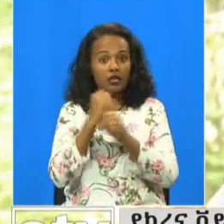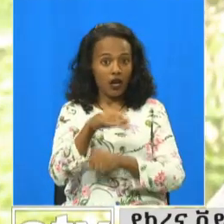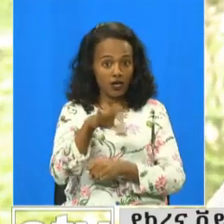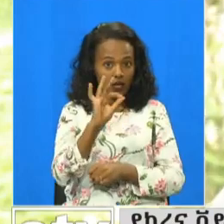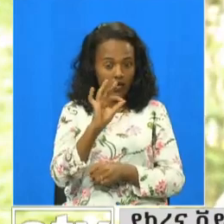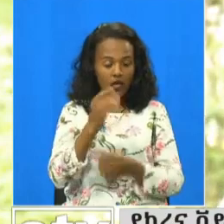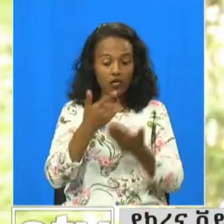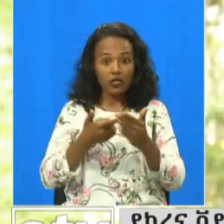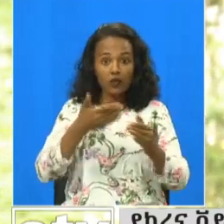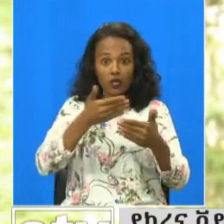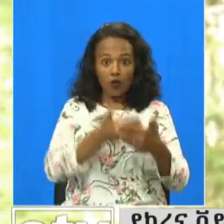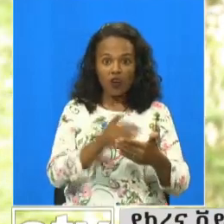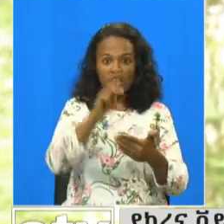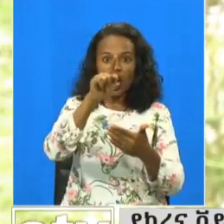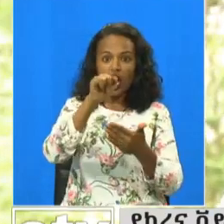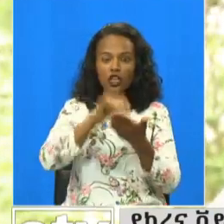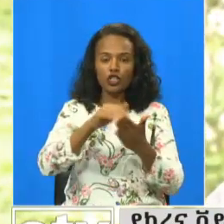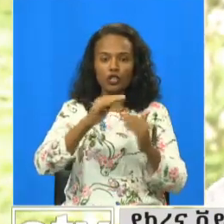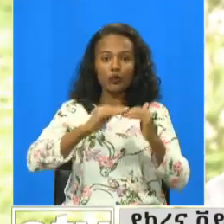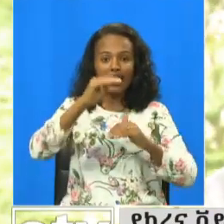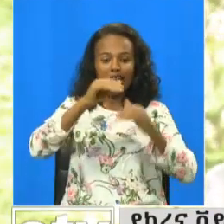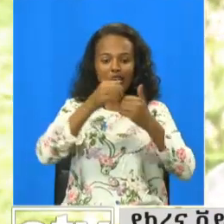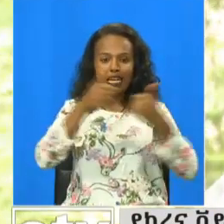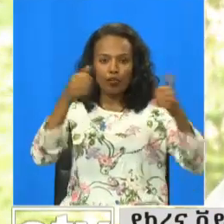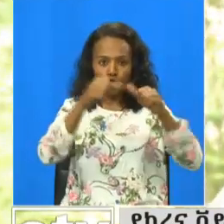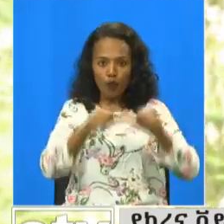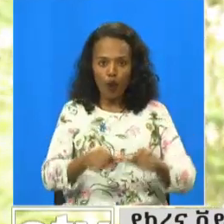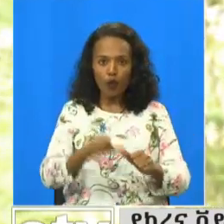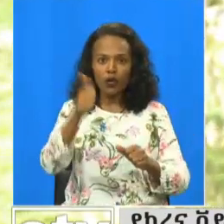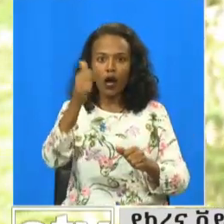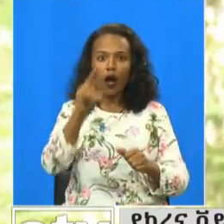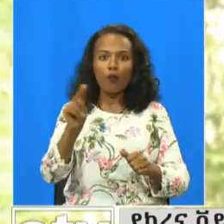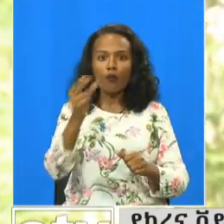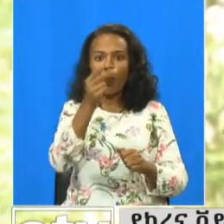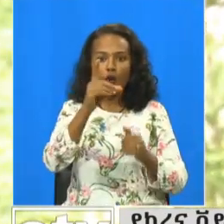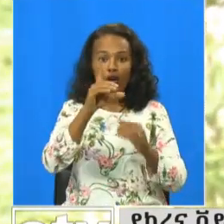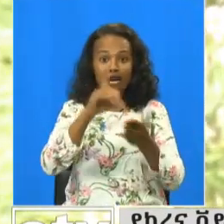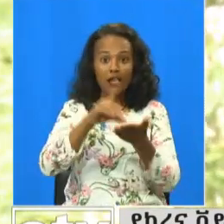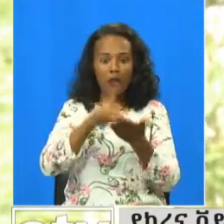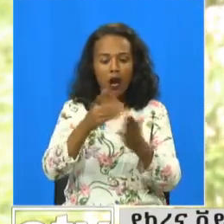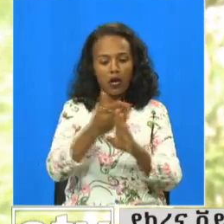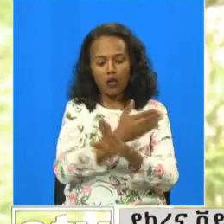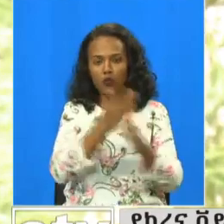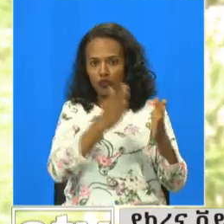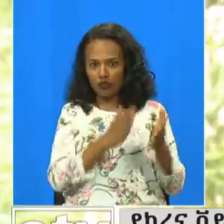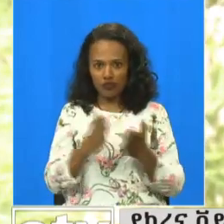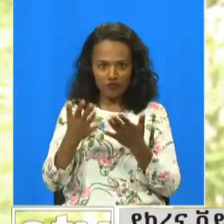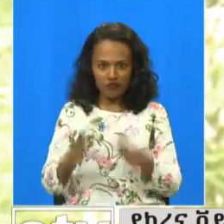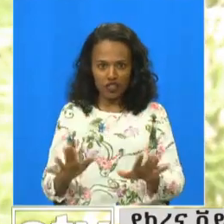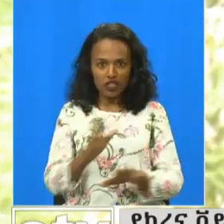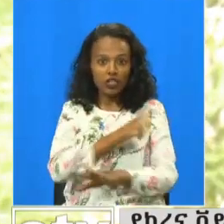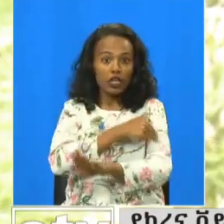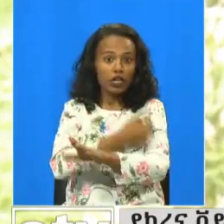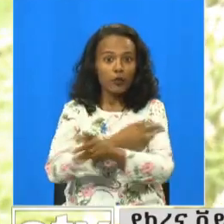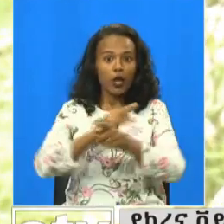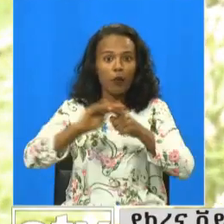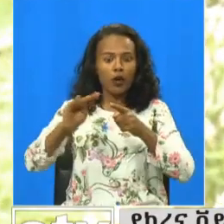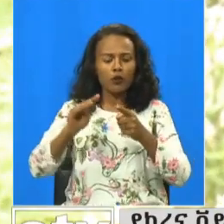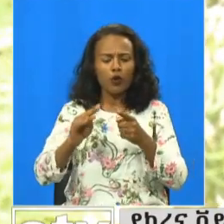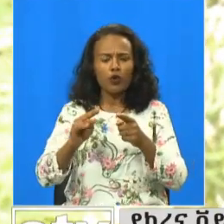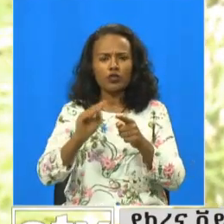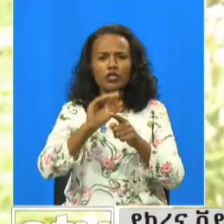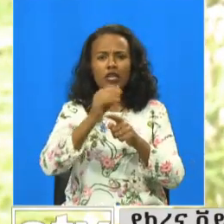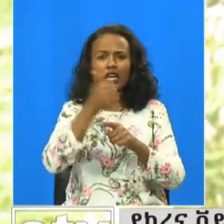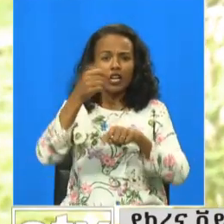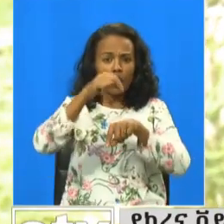ከዚህም በተጓዳኝ ከ1000 በላይ የለይቶ ማቆያ ቦታ ባምቦ ከተማ ቀደም ተብሎ የተዘጋጀ ሲሆን የህክምና ባለሙያዎች ከመቼውም ጊዜ